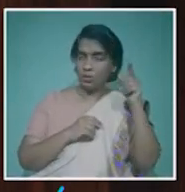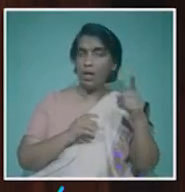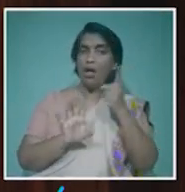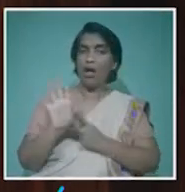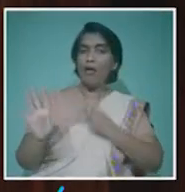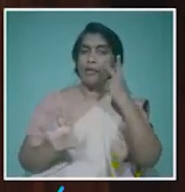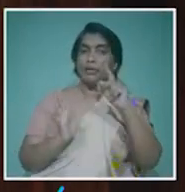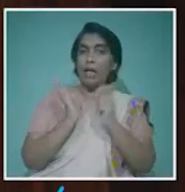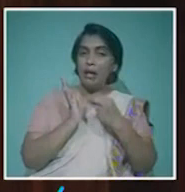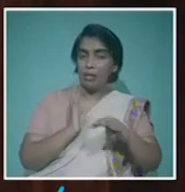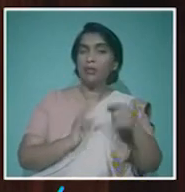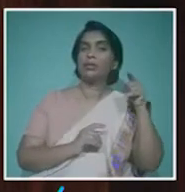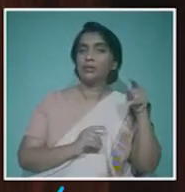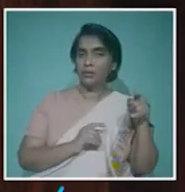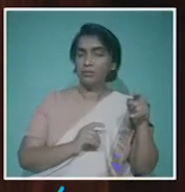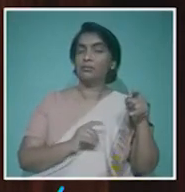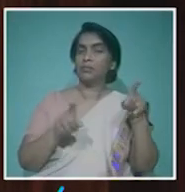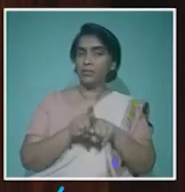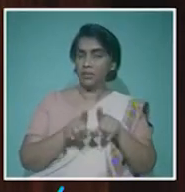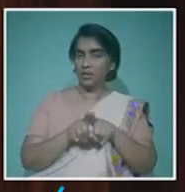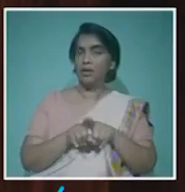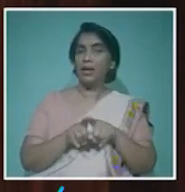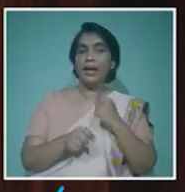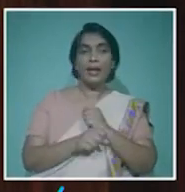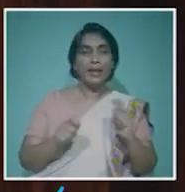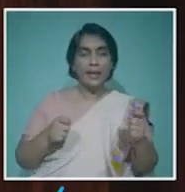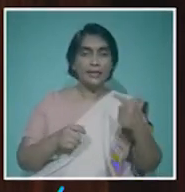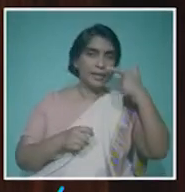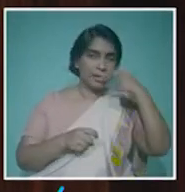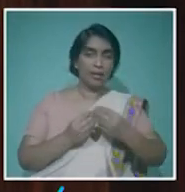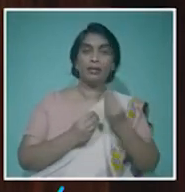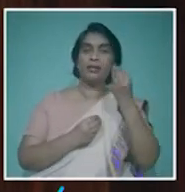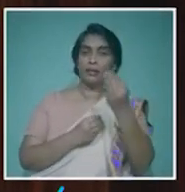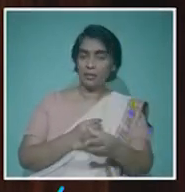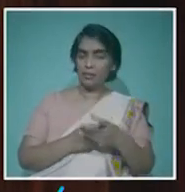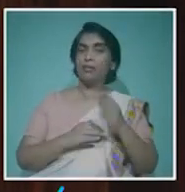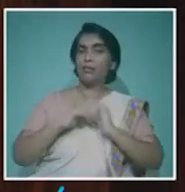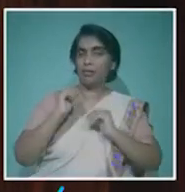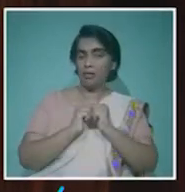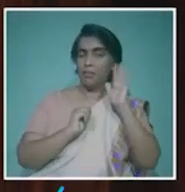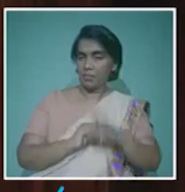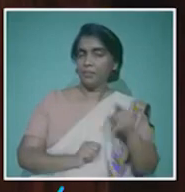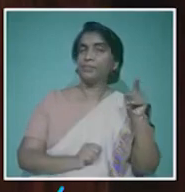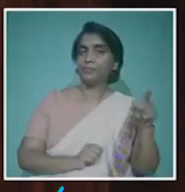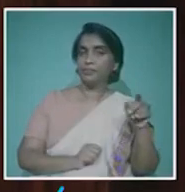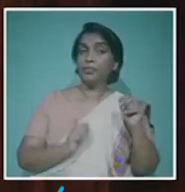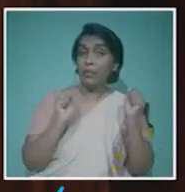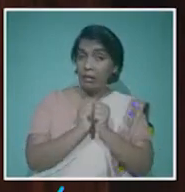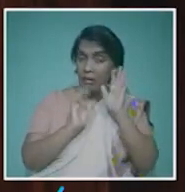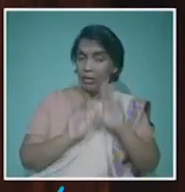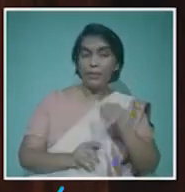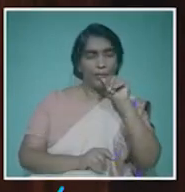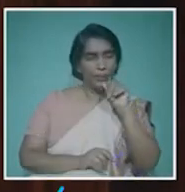අවුරුදු දෙකක ණය පදනම් මතතේ යටතේ ගෑස් සහ ඉන්ධන දෙන්න ක්‍රමවේදයක් තිබ්බා. ඒක කළා නම්